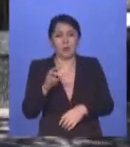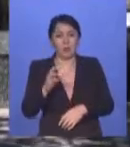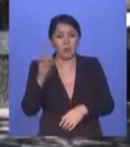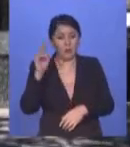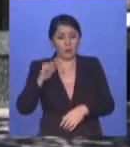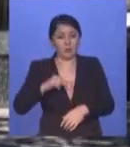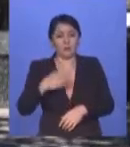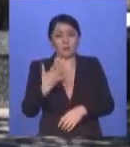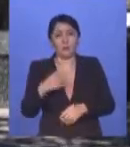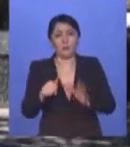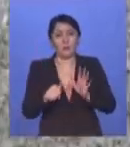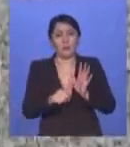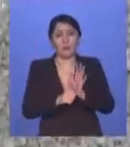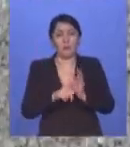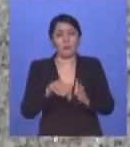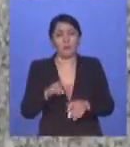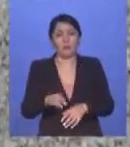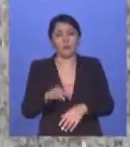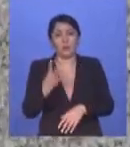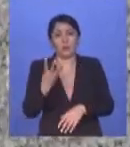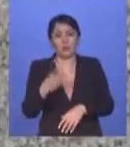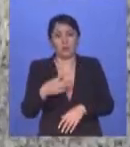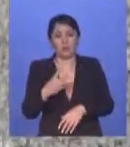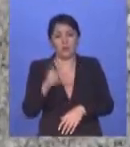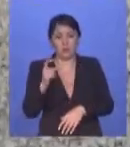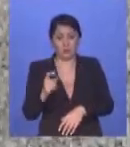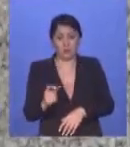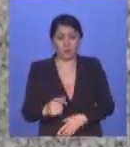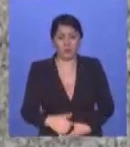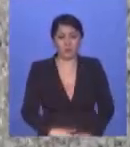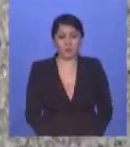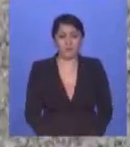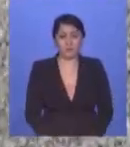саны 56 942 адамды құрайды. Ерлан Жұмахан, жаңалықтар қызметі.